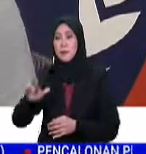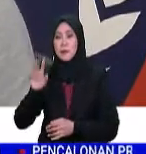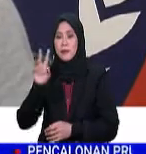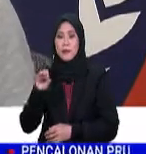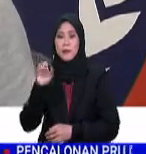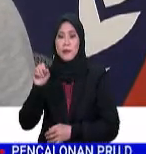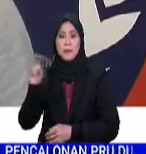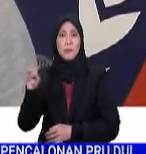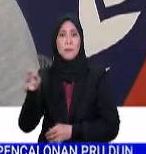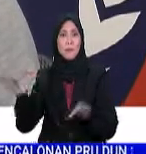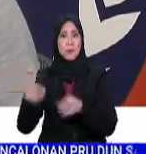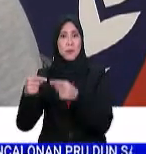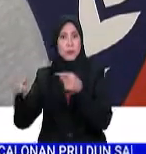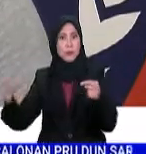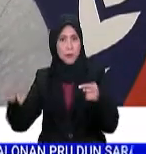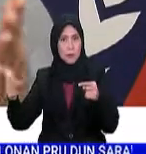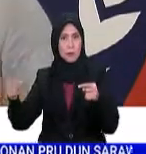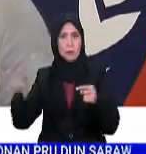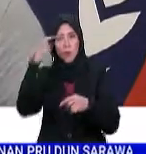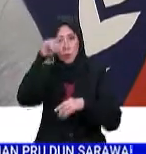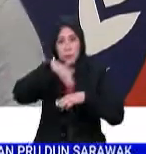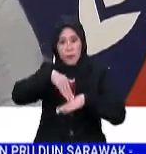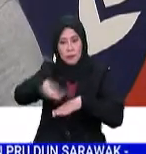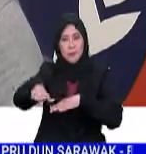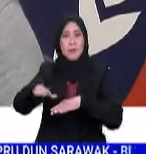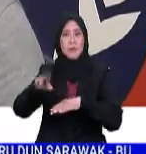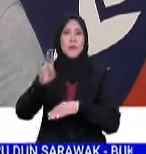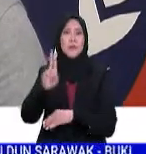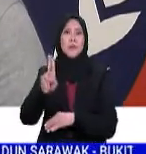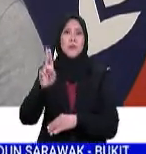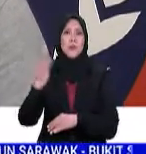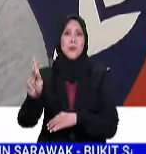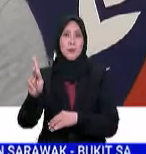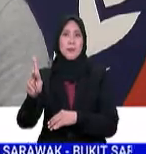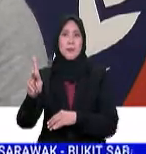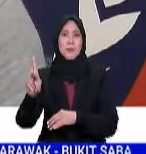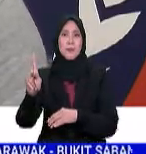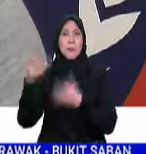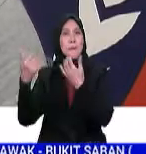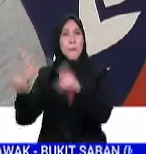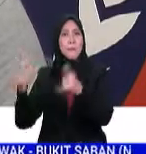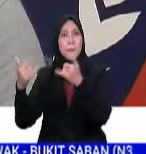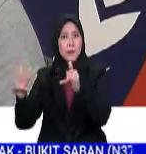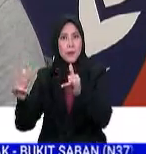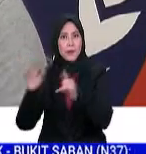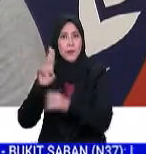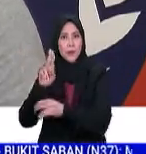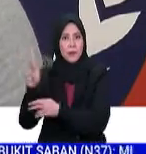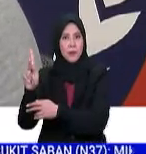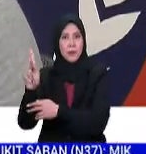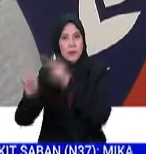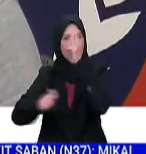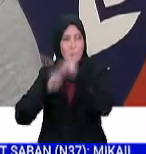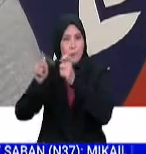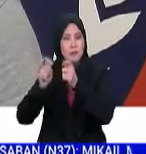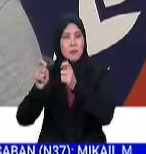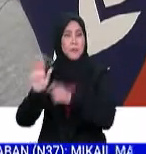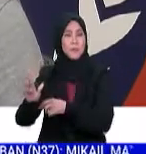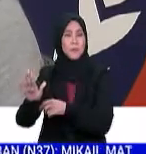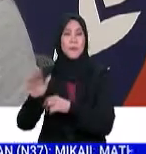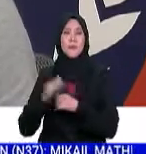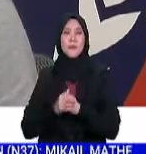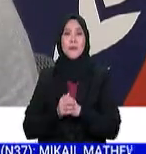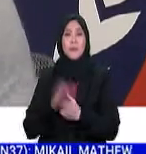kita telah buat satu keputusan yang bijak untuk hantar mereka ke United Kingdom, play in the UK tour, only one